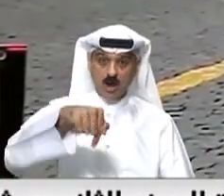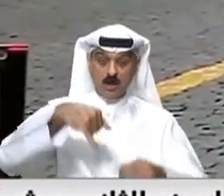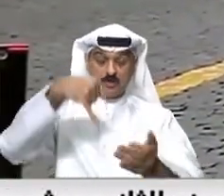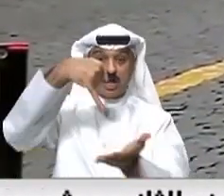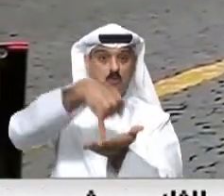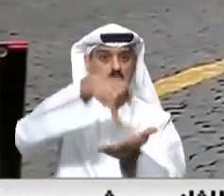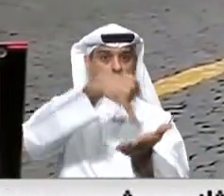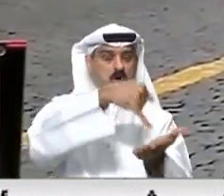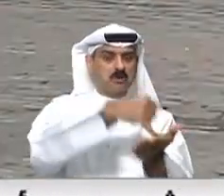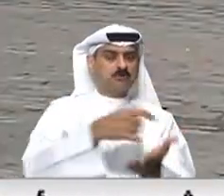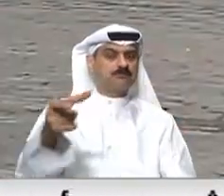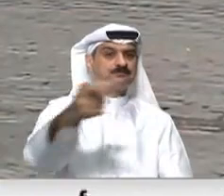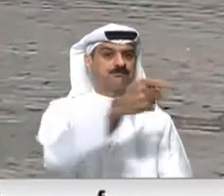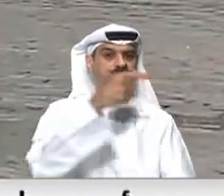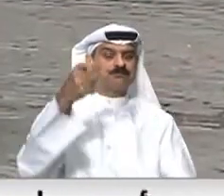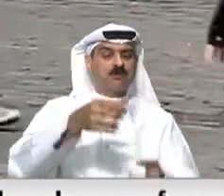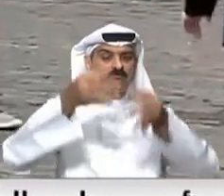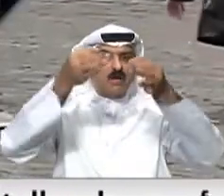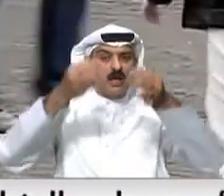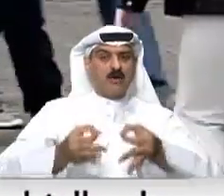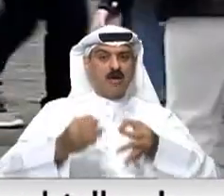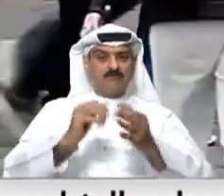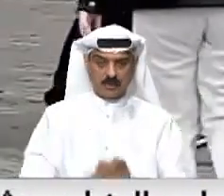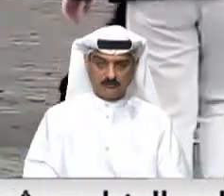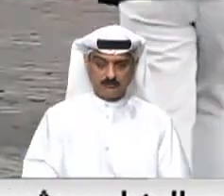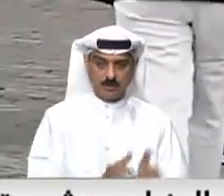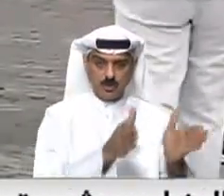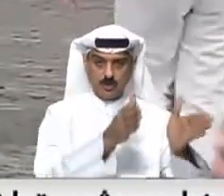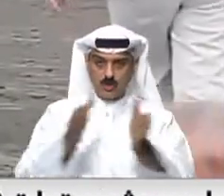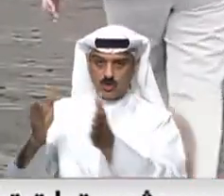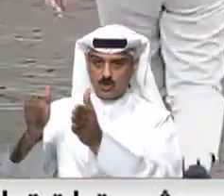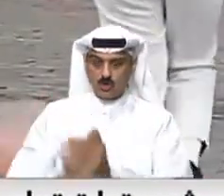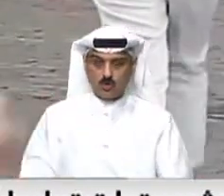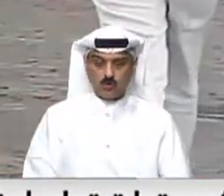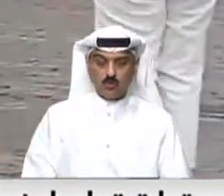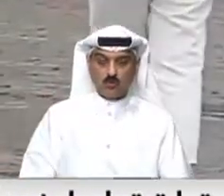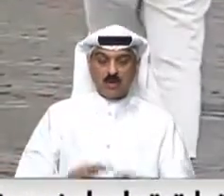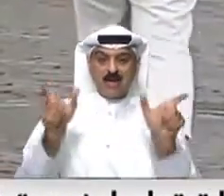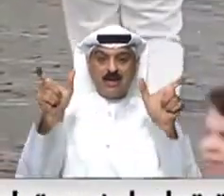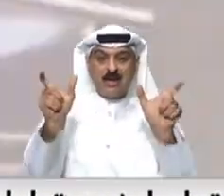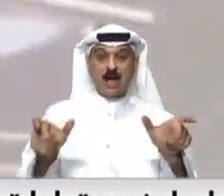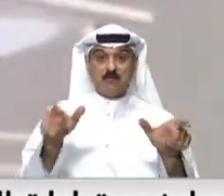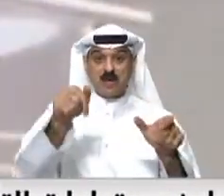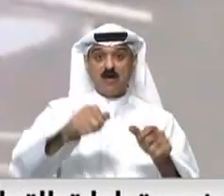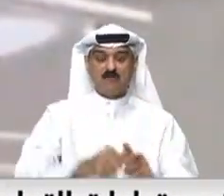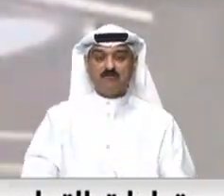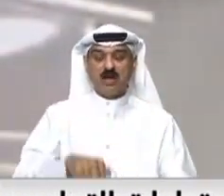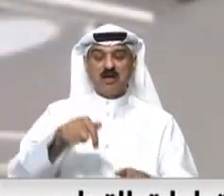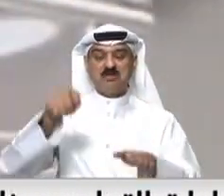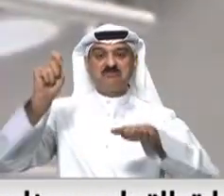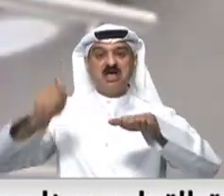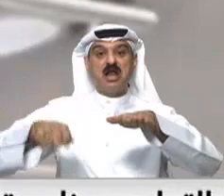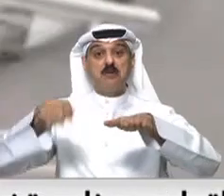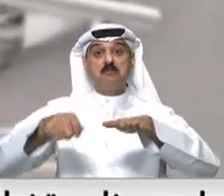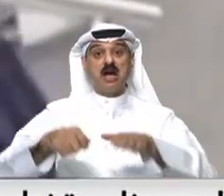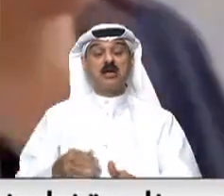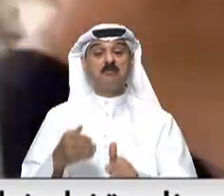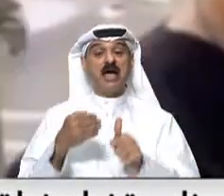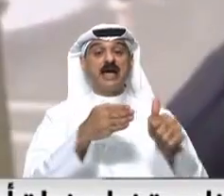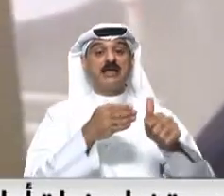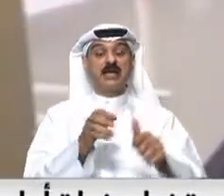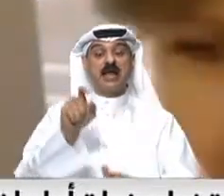تحت وكالة إنفاذ القانون. كما قام جهاز الأمن الفيدرالي الروسي بفتح قضية جنائية ضد رئيس مجموعة